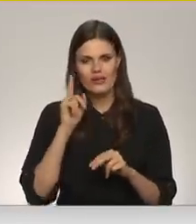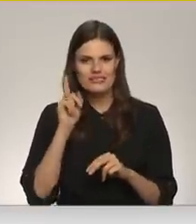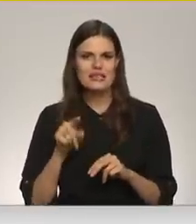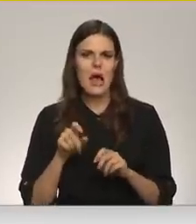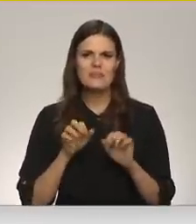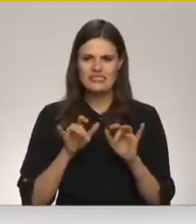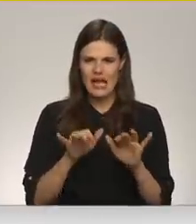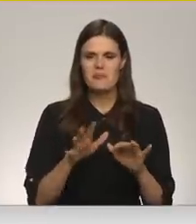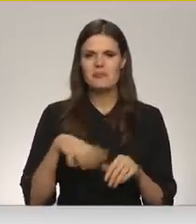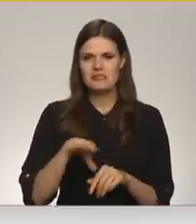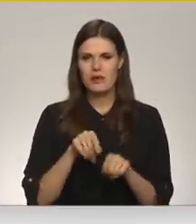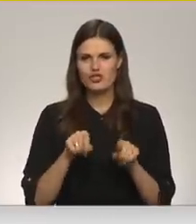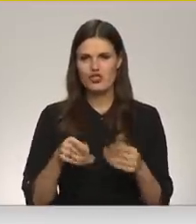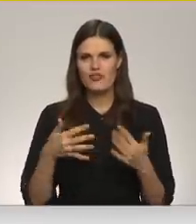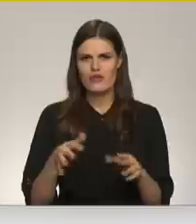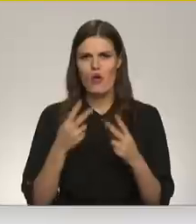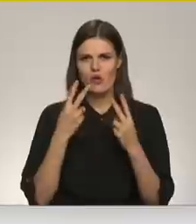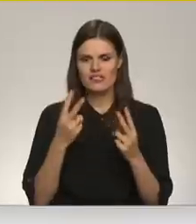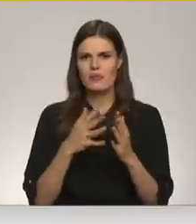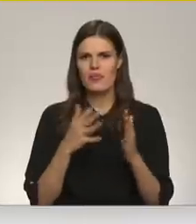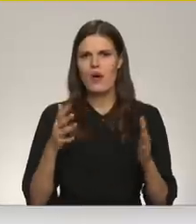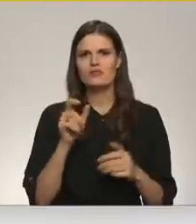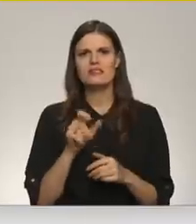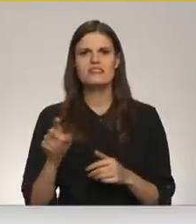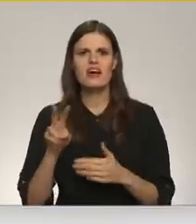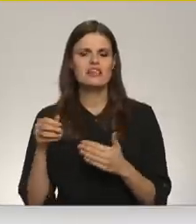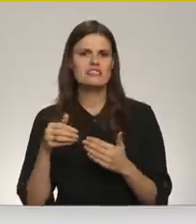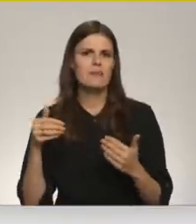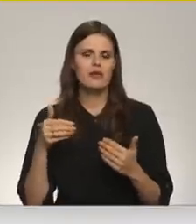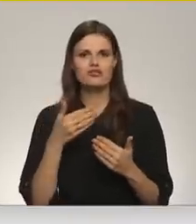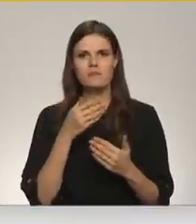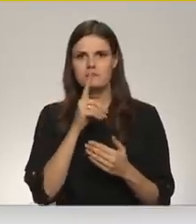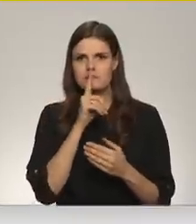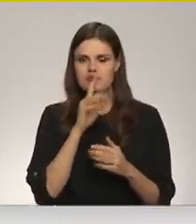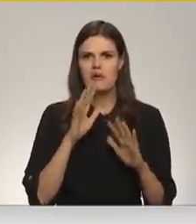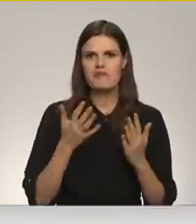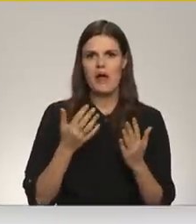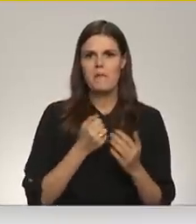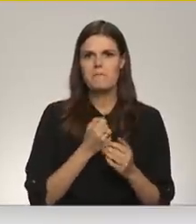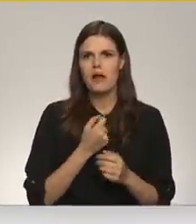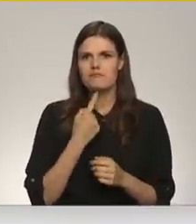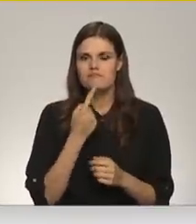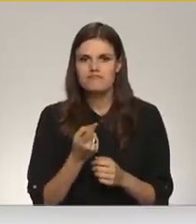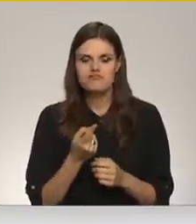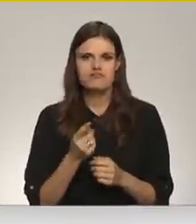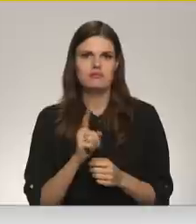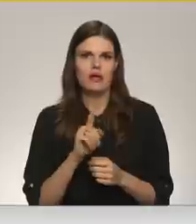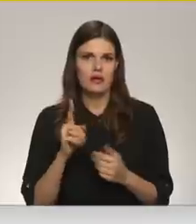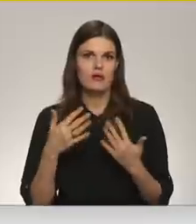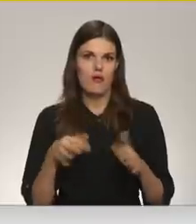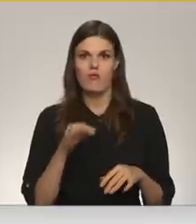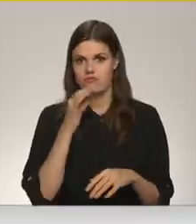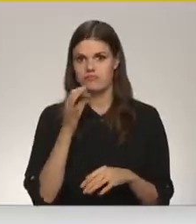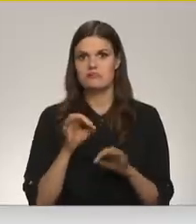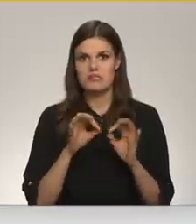zināmas darbības mēs šajā virzienā jau novērojam. Vairāki cilvēki, kuri pirms tam nav izteikušies vai baidījušies izteikties, ir izteikušies un